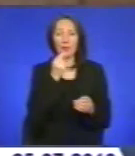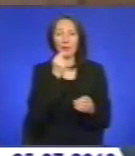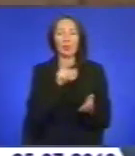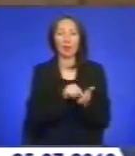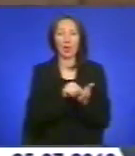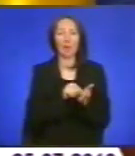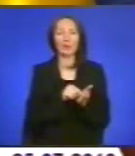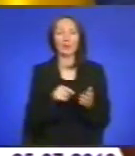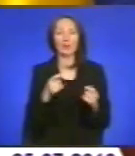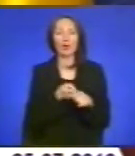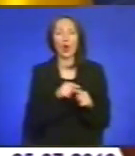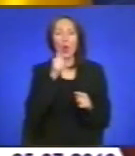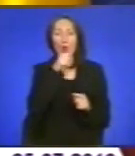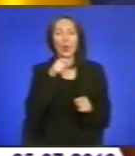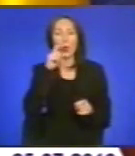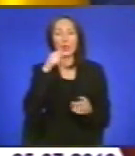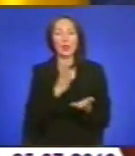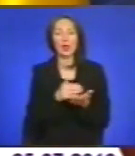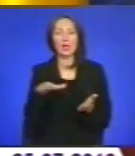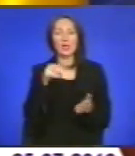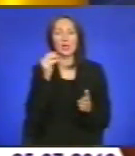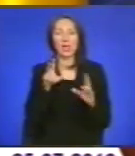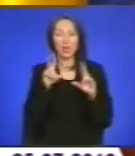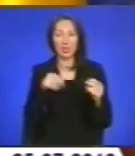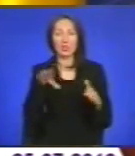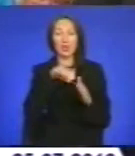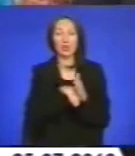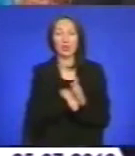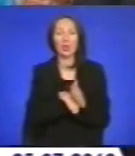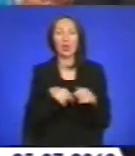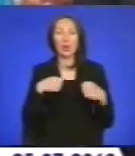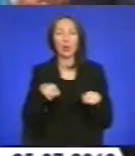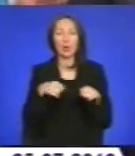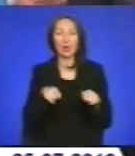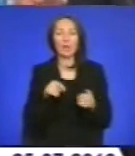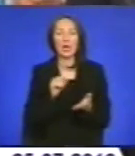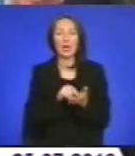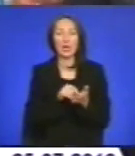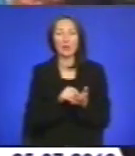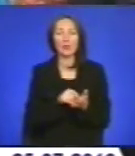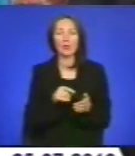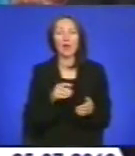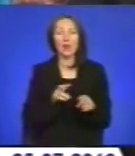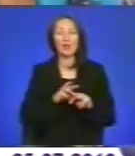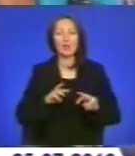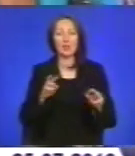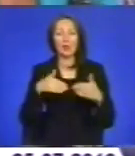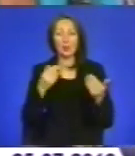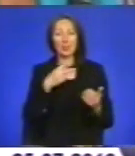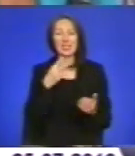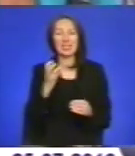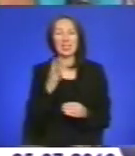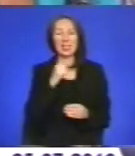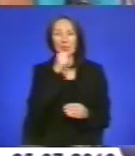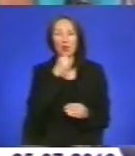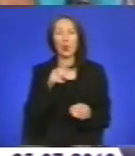експорту курятини. Про розвиток економіки говорив і міністр доходів і зборів Олександр Клименко. Міністерство пропонує з 2014-го